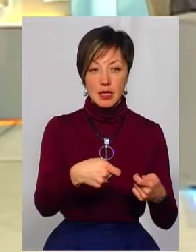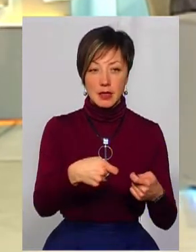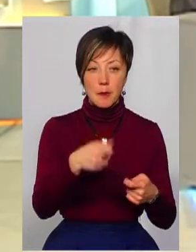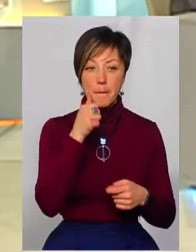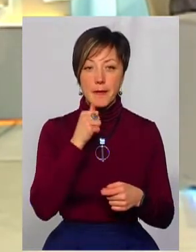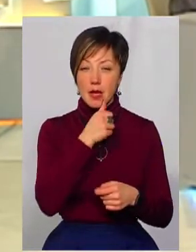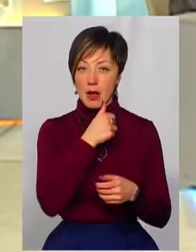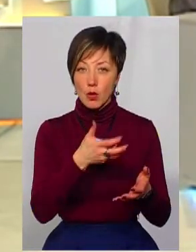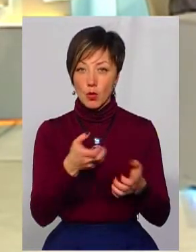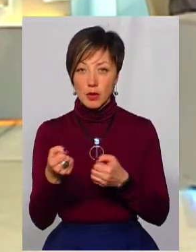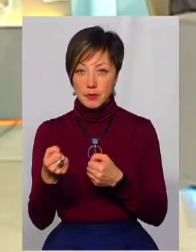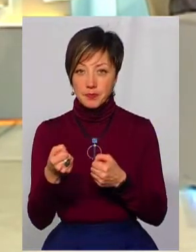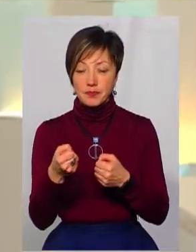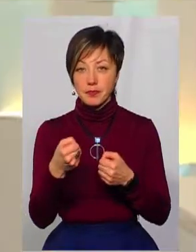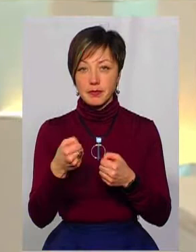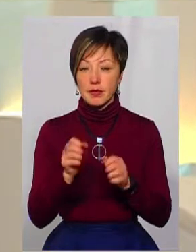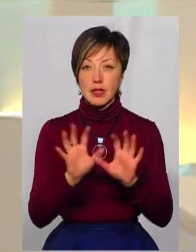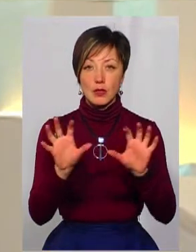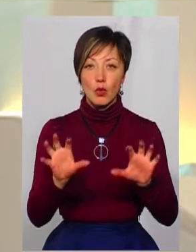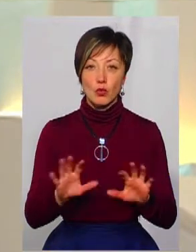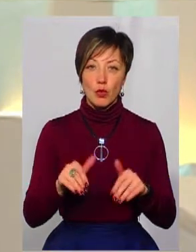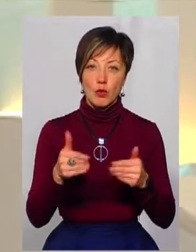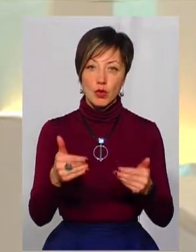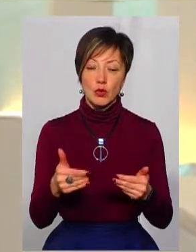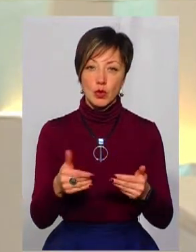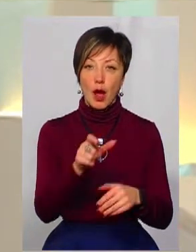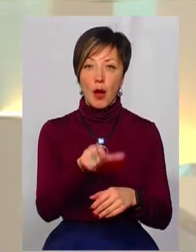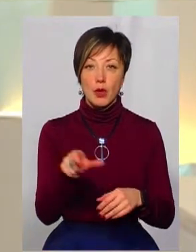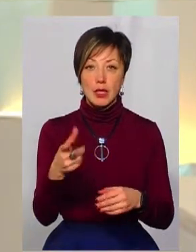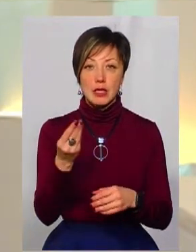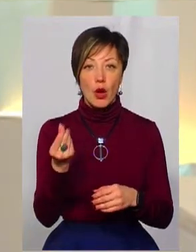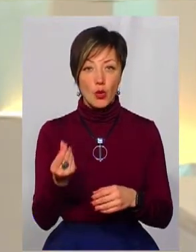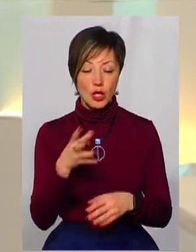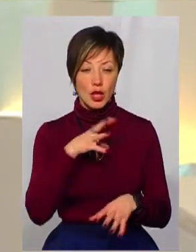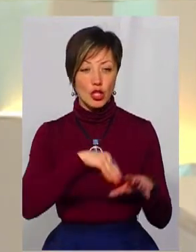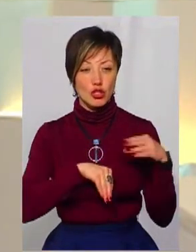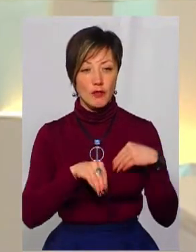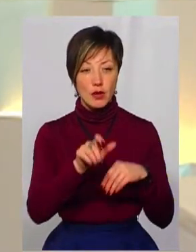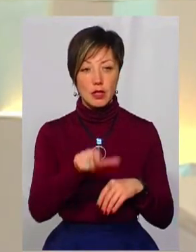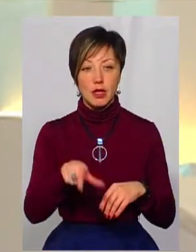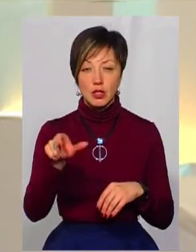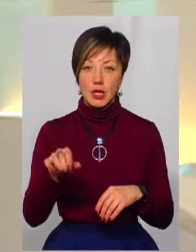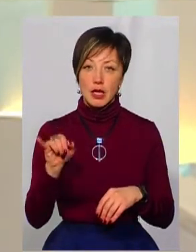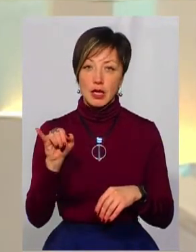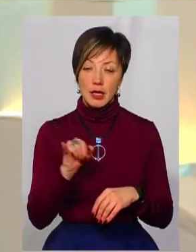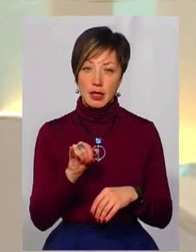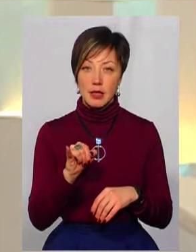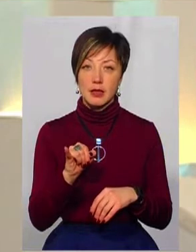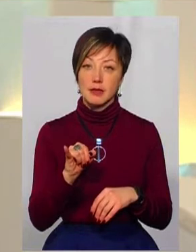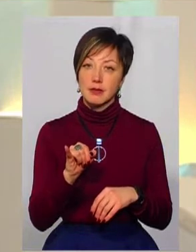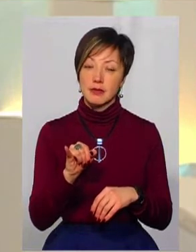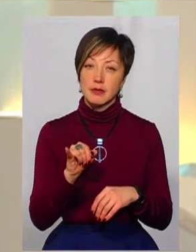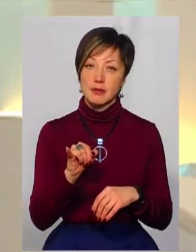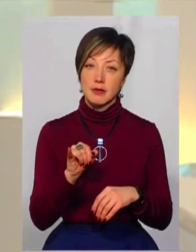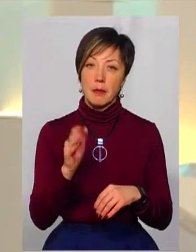піратами, які, отримуючи телевізійний сигнал, незаконно пропонують його абонентам за гроші, наживаючись на глядачах і наражаючи